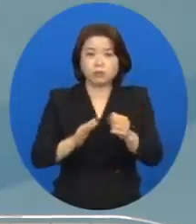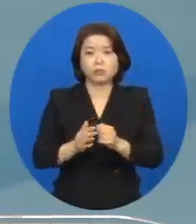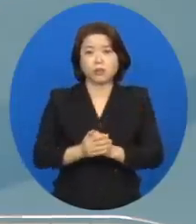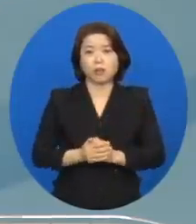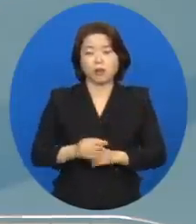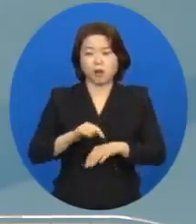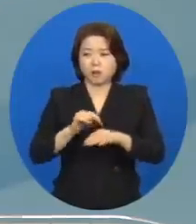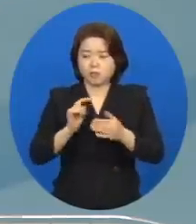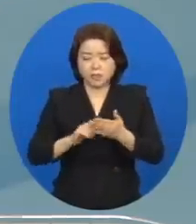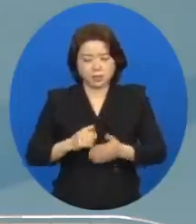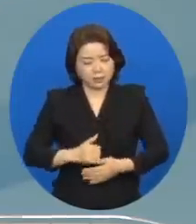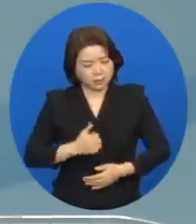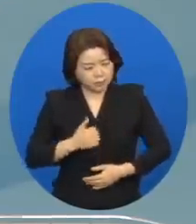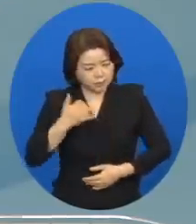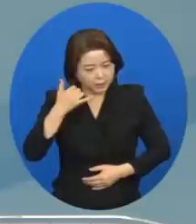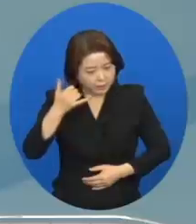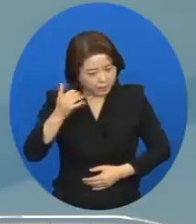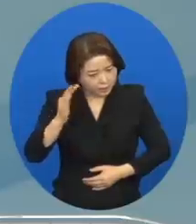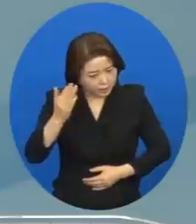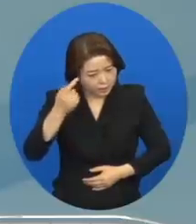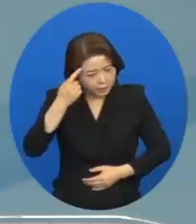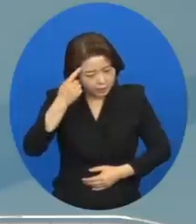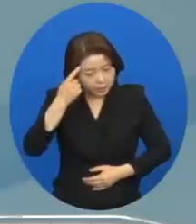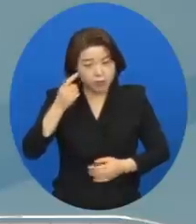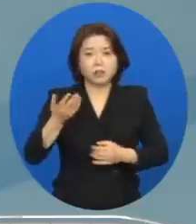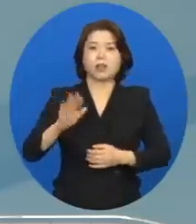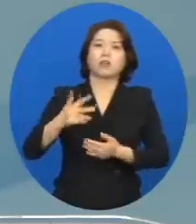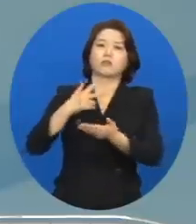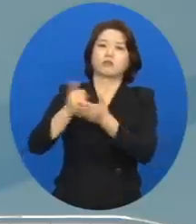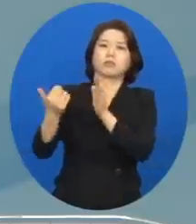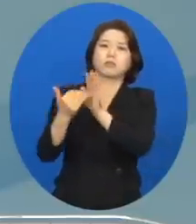주님이 못하게 막으시는 것 같은 느낌이 드는 겁니다.